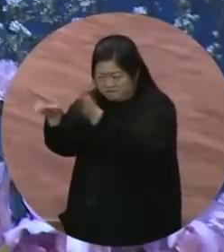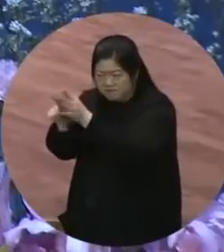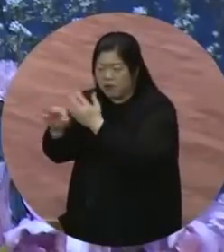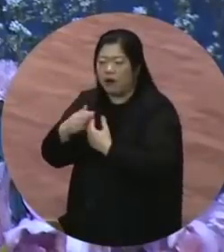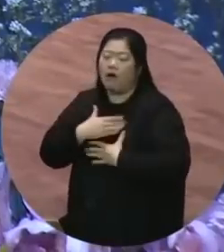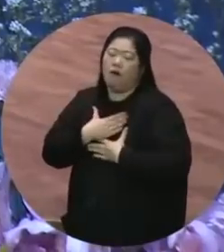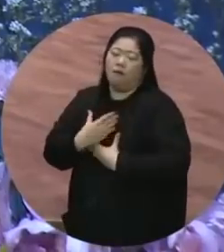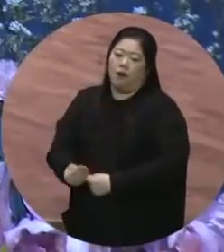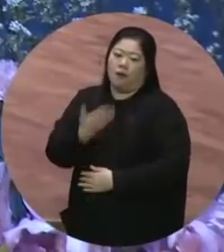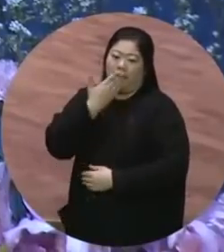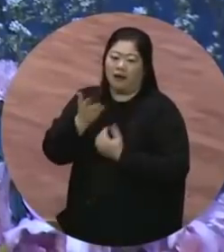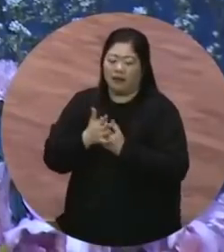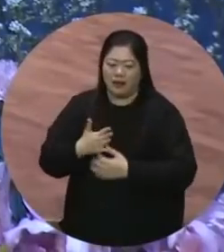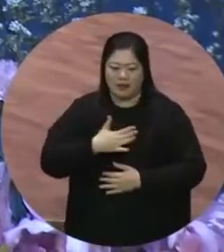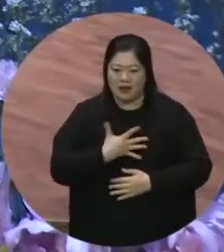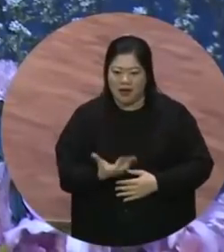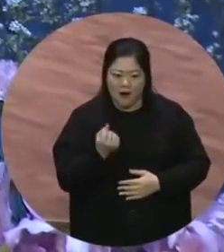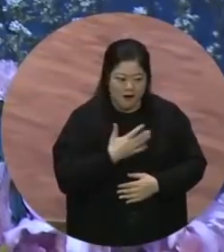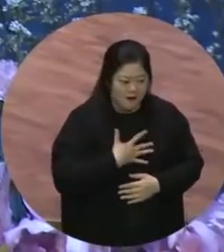사단에게 당해요.